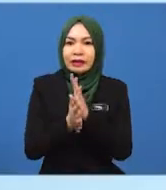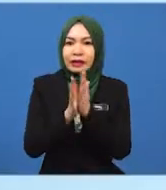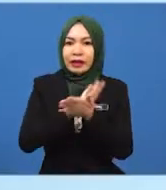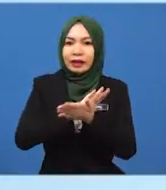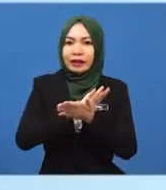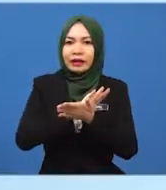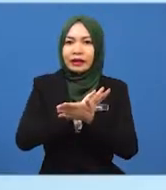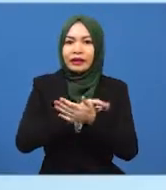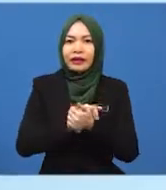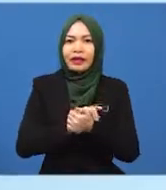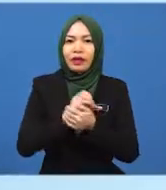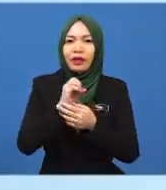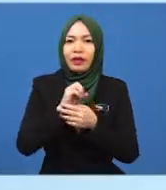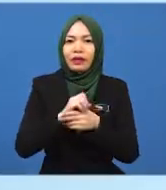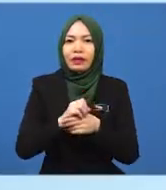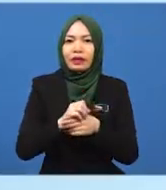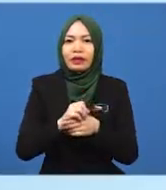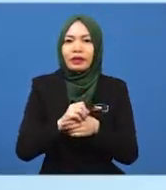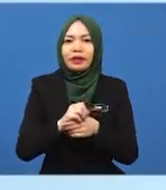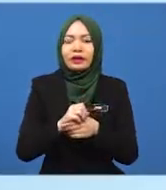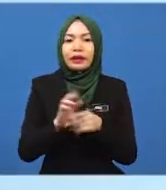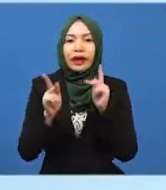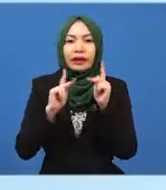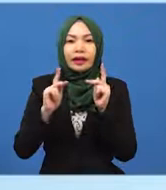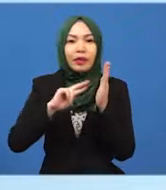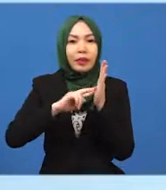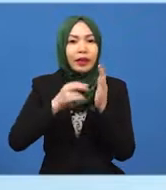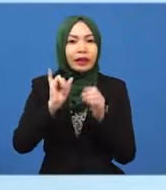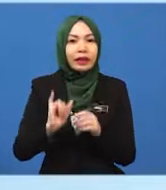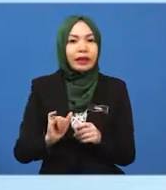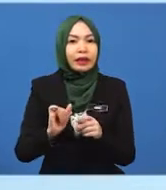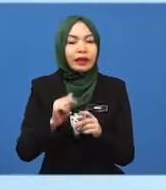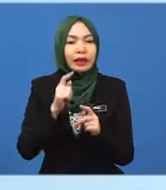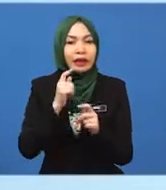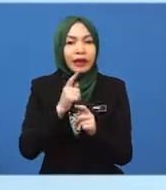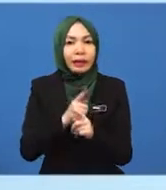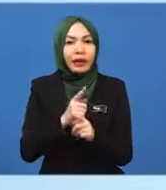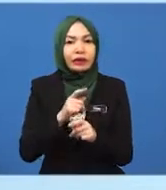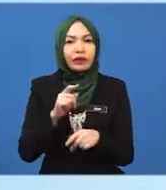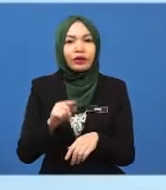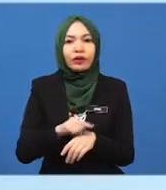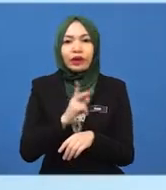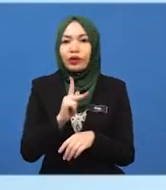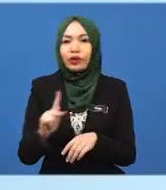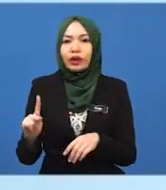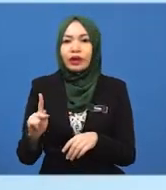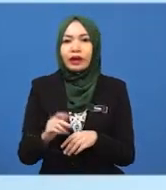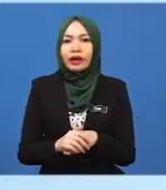adalah kata pemberi yang tepat digunakan di hadapan predikat.